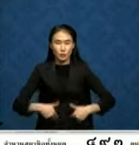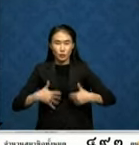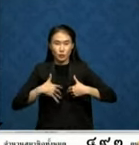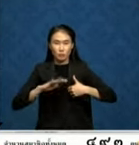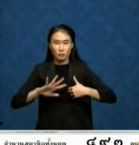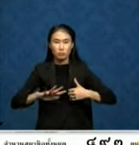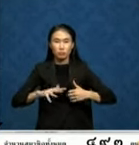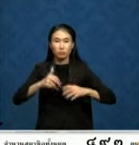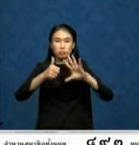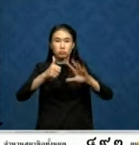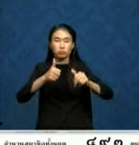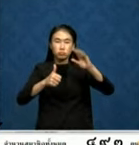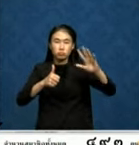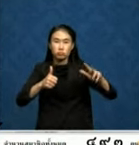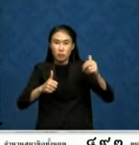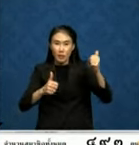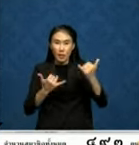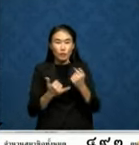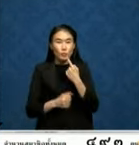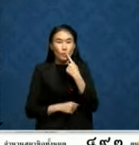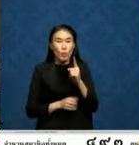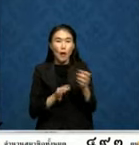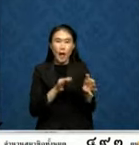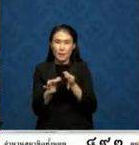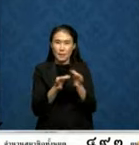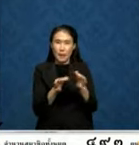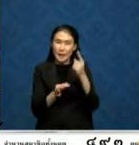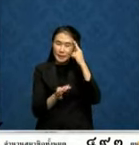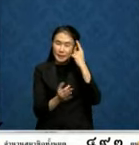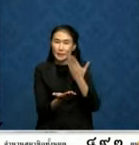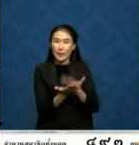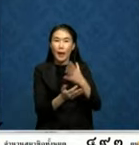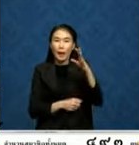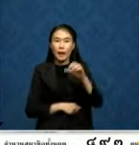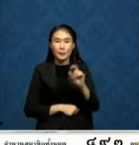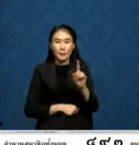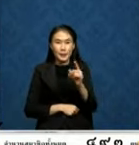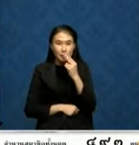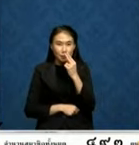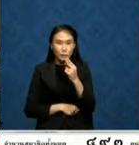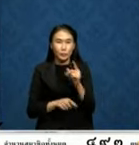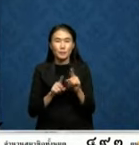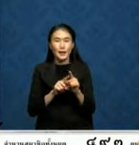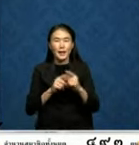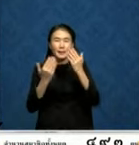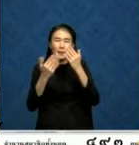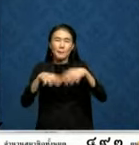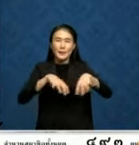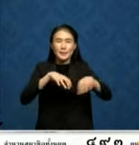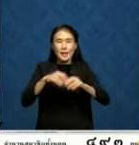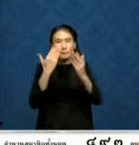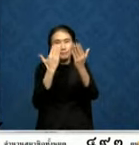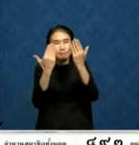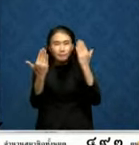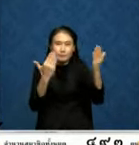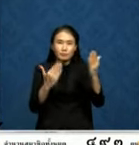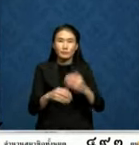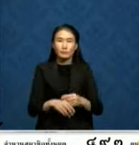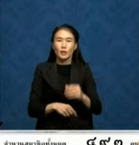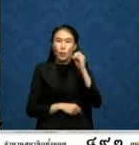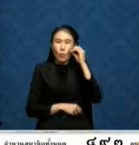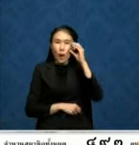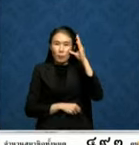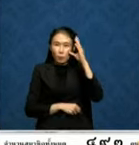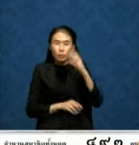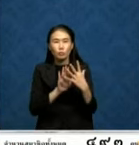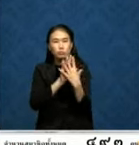ที่ดีขึ้นซึ่งถ้าพูดให้เข้าใจง่ายมันก็คือเงินที่ไปจัดเรื่องของนิทรรศการสื่อความรู้นะครับ